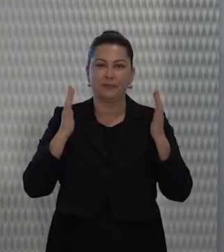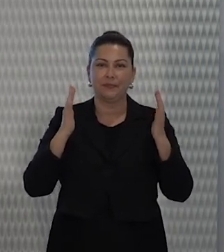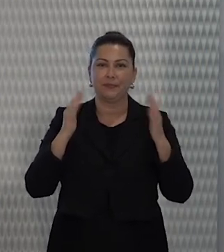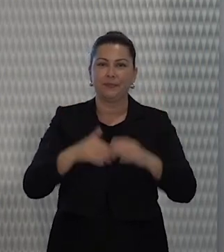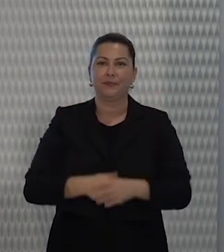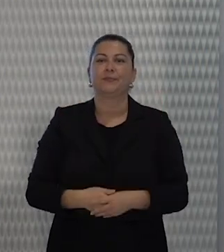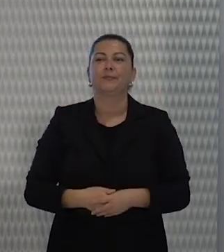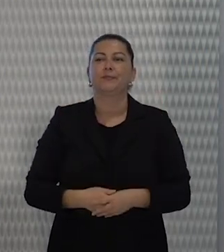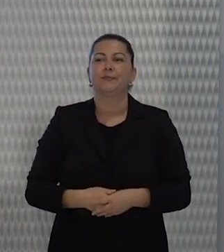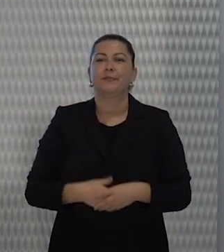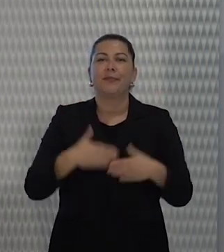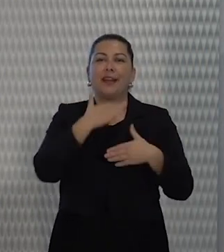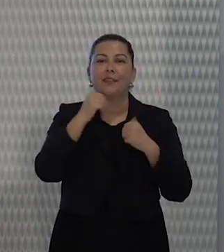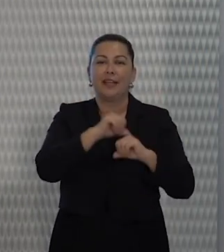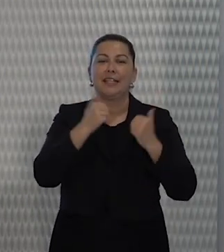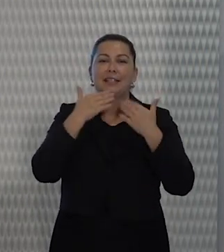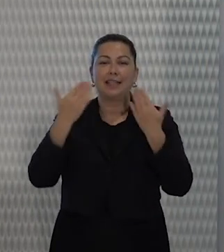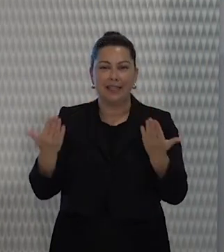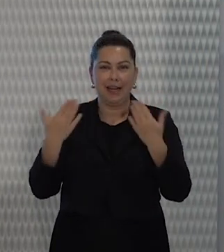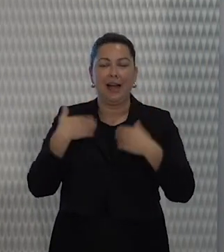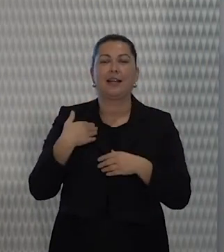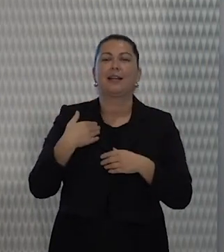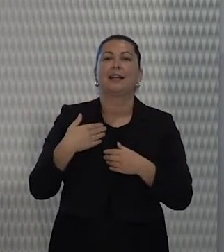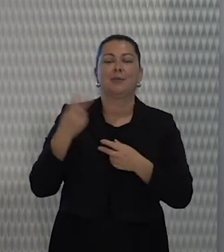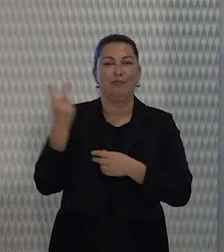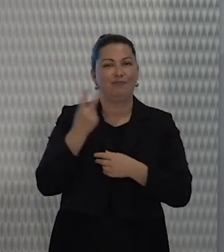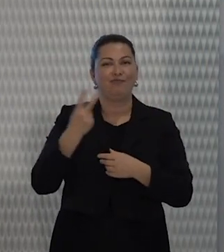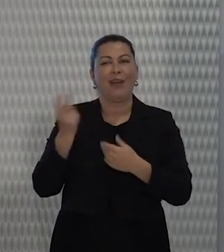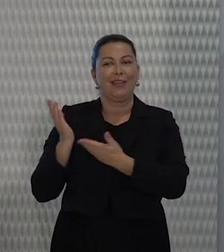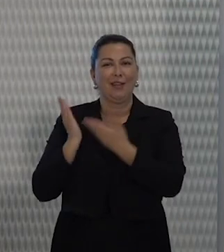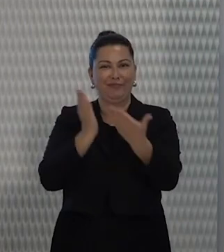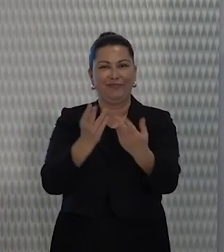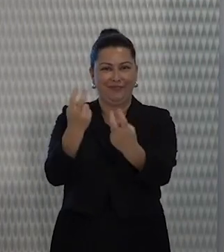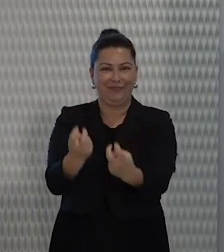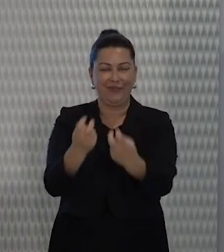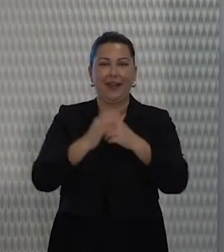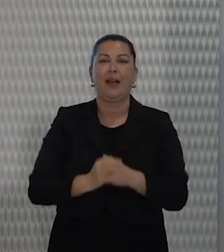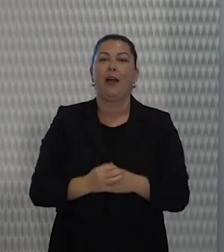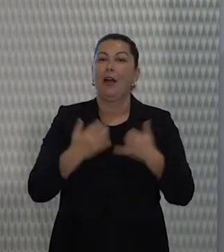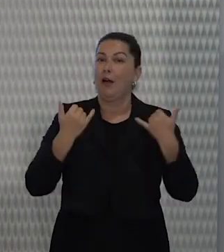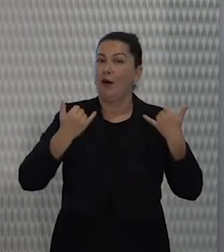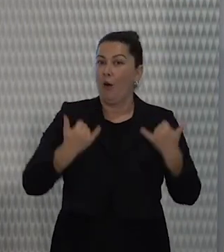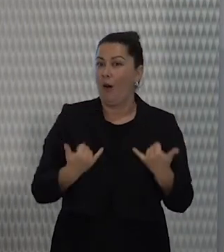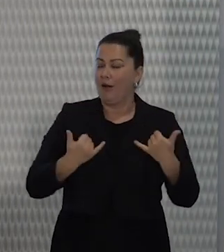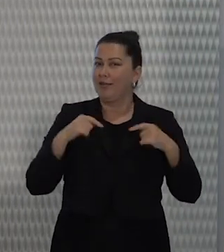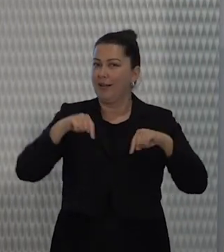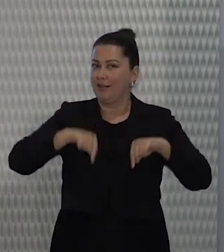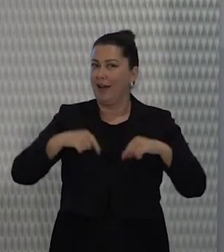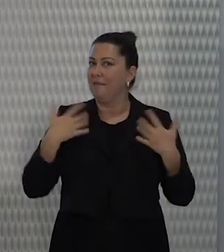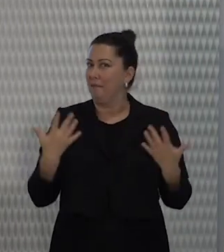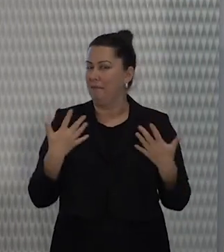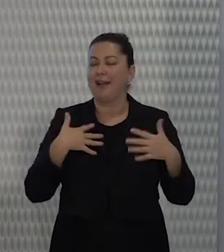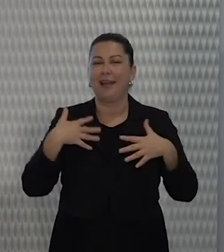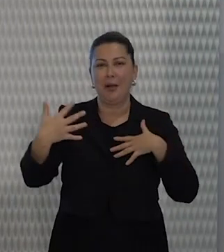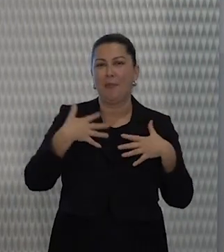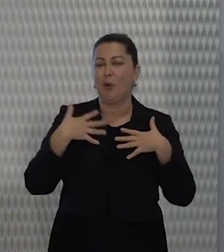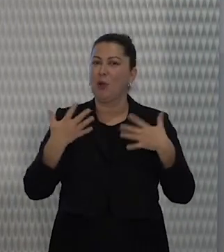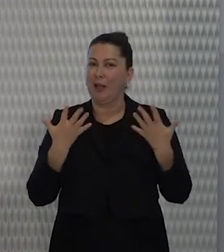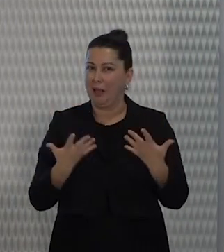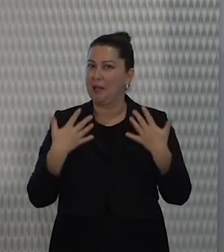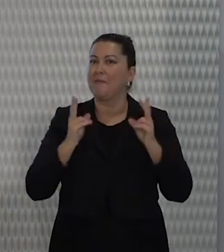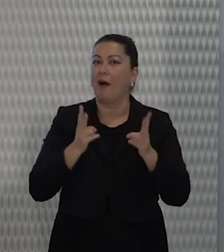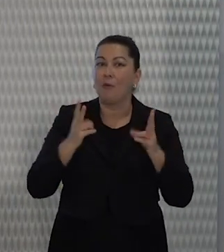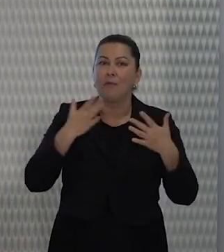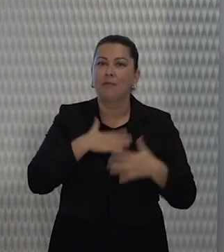Vielen herzlichen Dank, Martin Essl, Viktor Siegel. Sie können gerne wieder Platz nehmen. Wir machen es uns heute auf jeden Fall hier gemütlich und werden einiges erleben, einiges